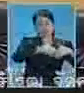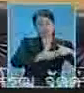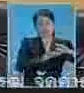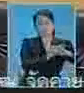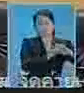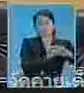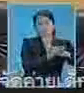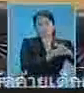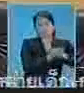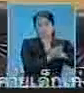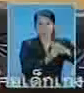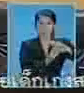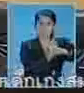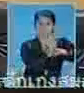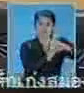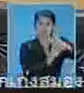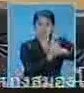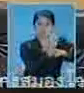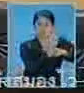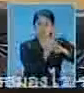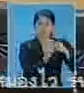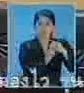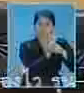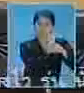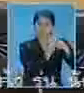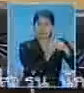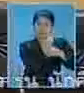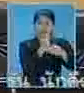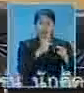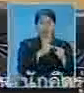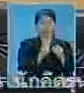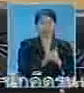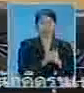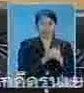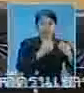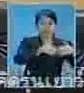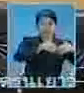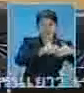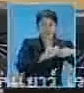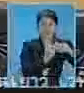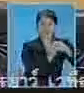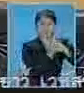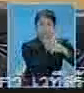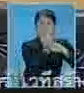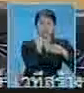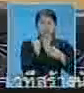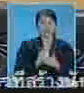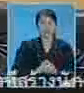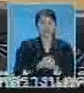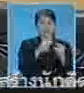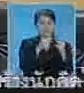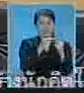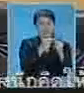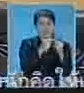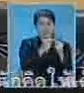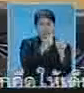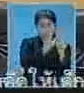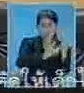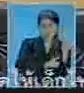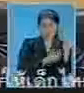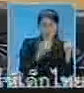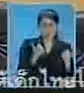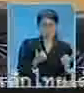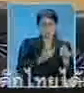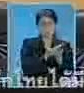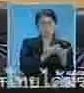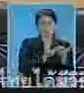ตู้หวยครับหวยตู้เนี่ยที่เป็นสัญญาที่รัฐบาลก่อนหน้านี้ได้ลงนามไว้ยังไม่มีการพิจารณาแล้วเสร็จใน